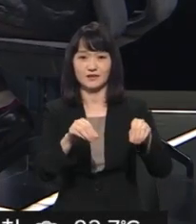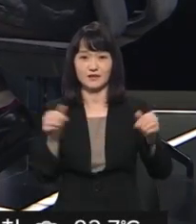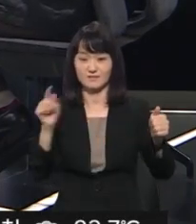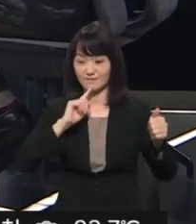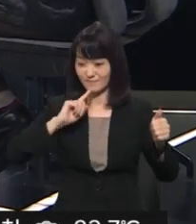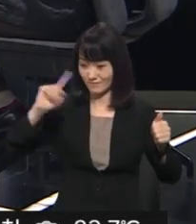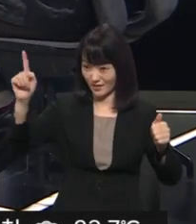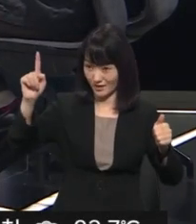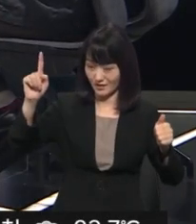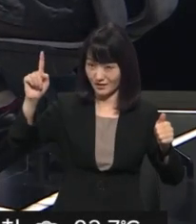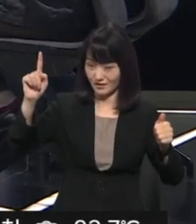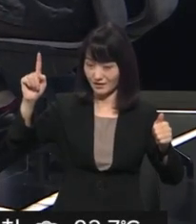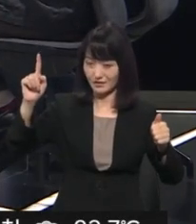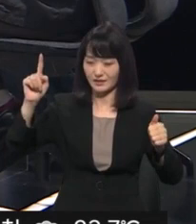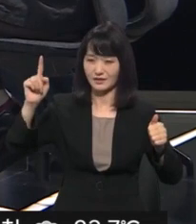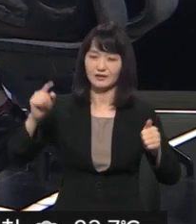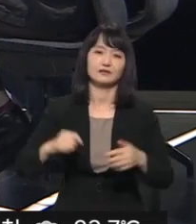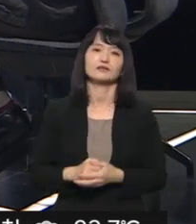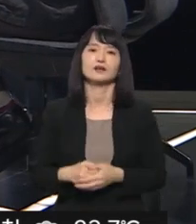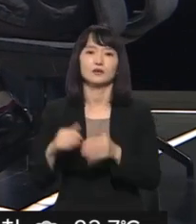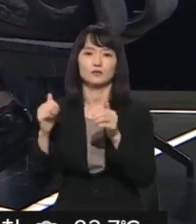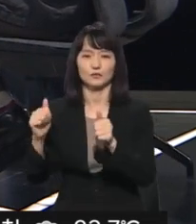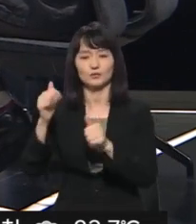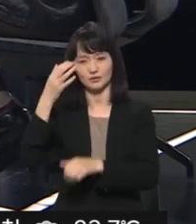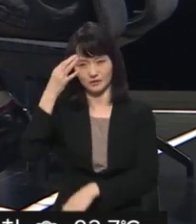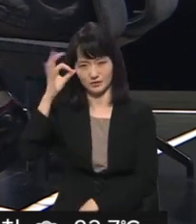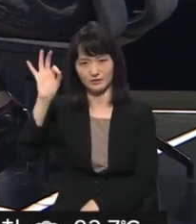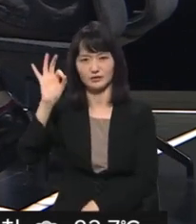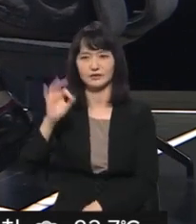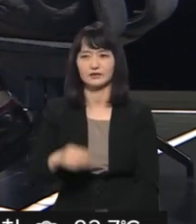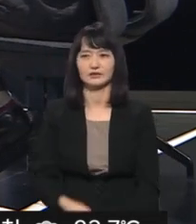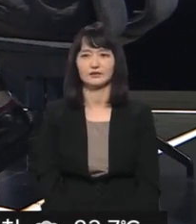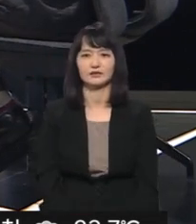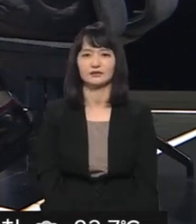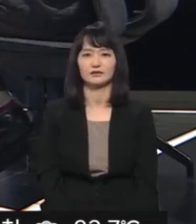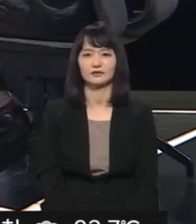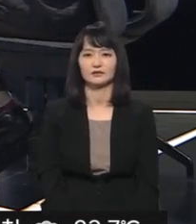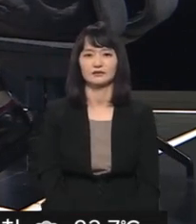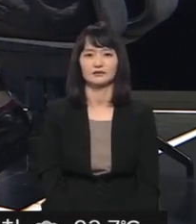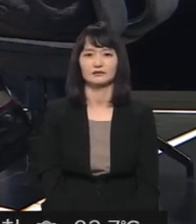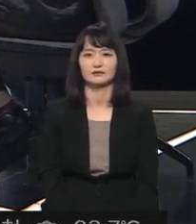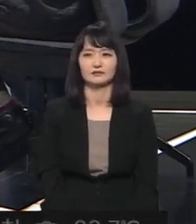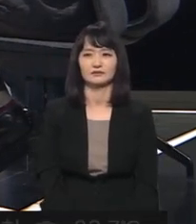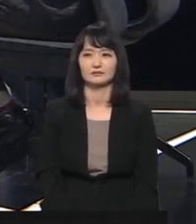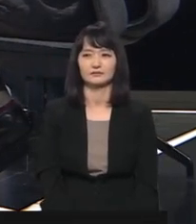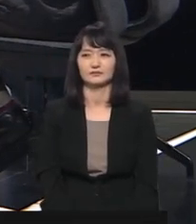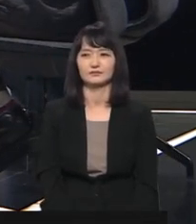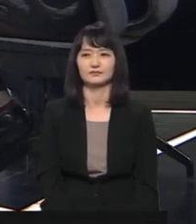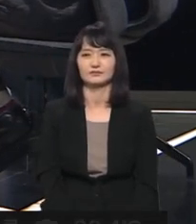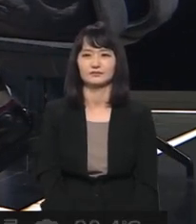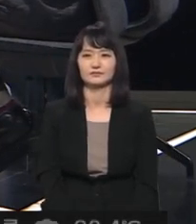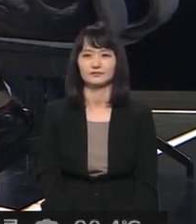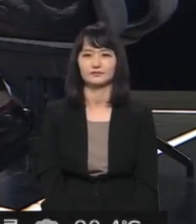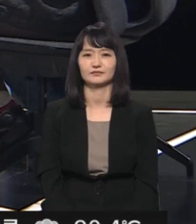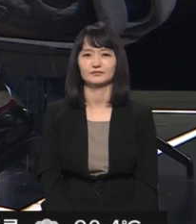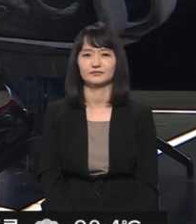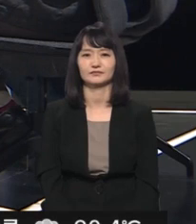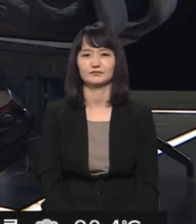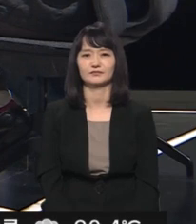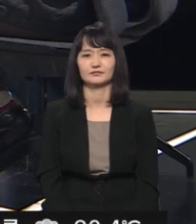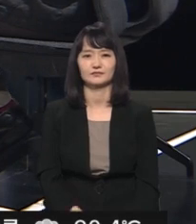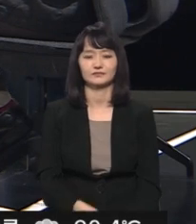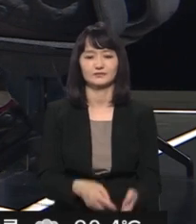아비드 c3 떠나 온 겁니까 냉정한 하는데 카요 우리 너 근데 사실 저희가 키워드를 돌고 돌고 돌고 돌